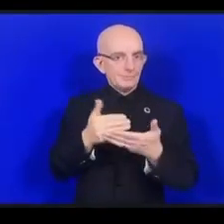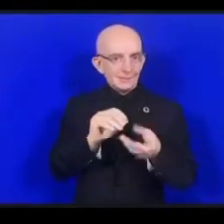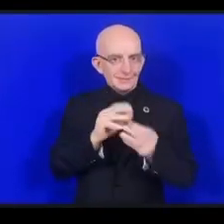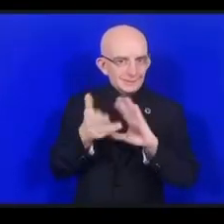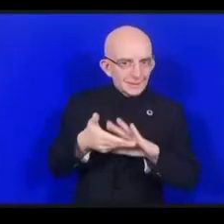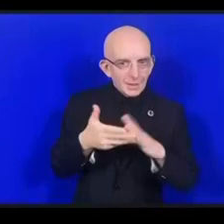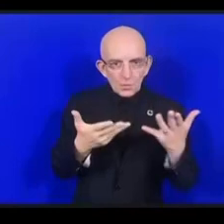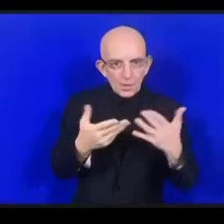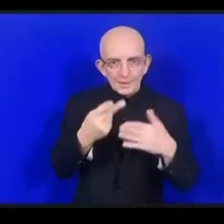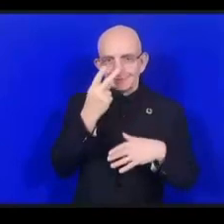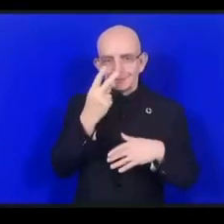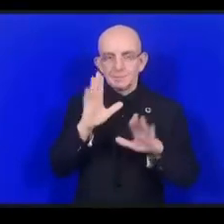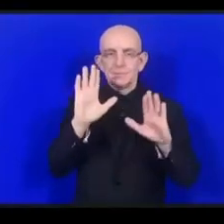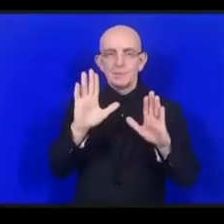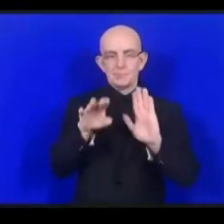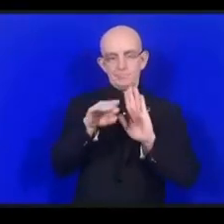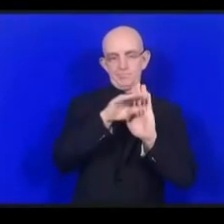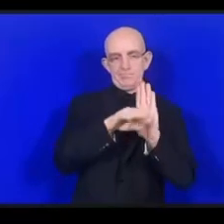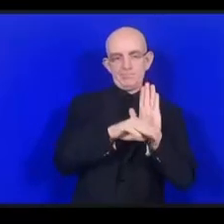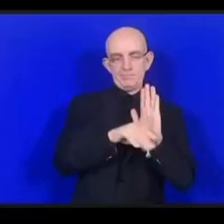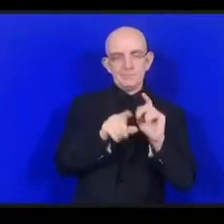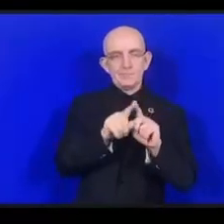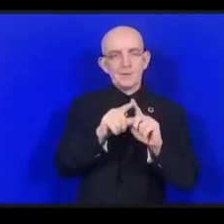则、一些最佳的实践，